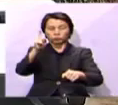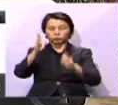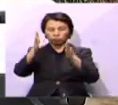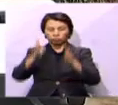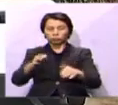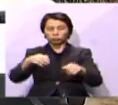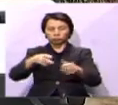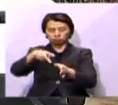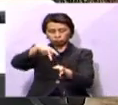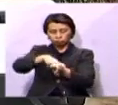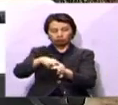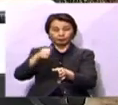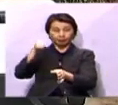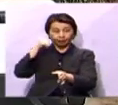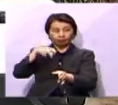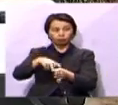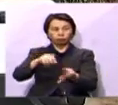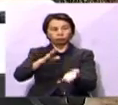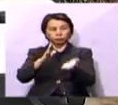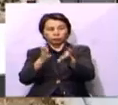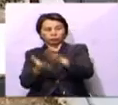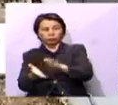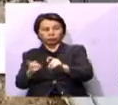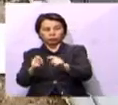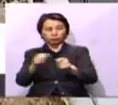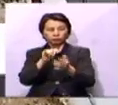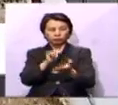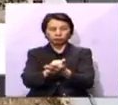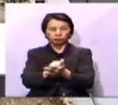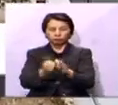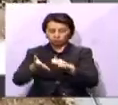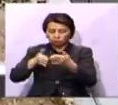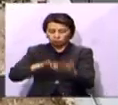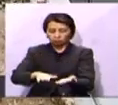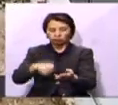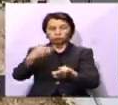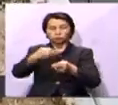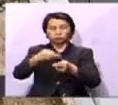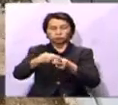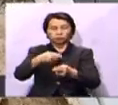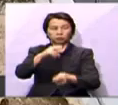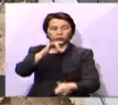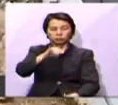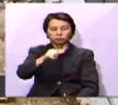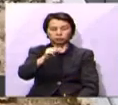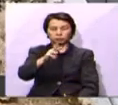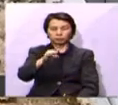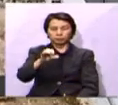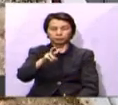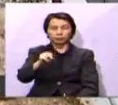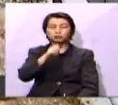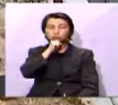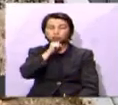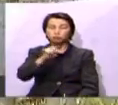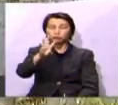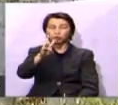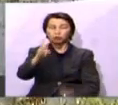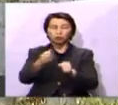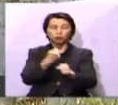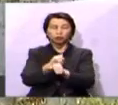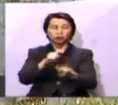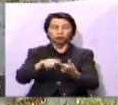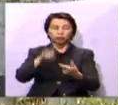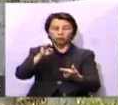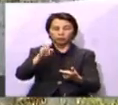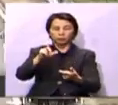pembonceng motosikal maut di tempat kejadian. Mangsa yang maut dikenal pasti sebagai Jaimin Bin, 46 tahun dan Edmund